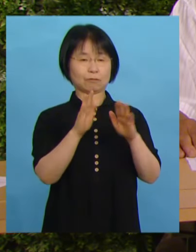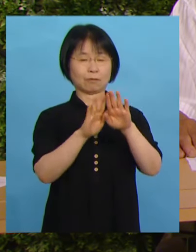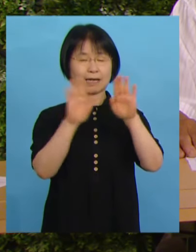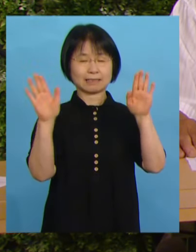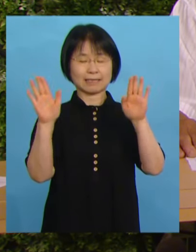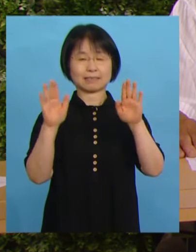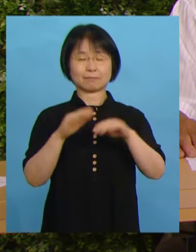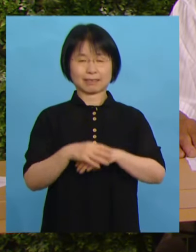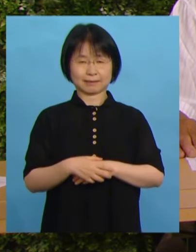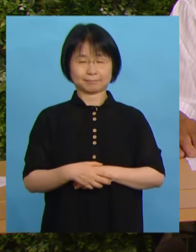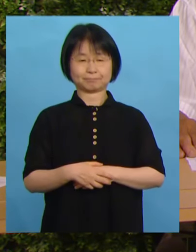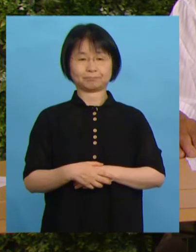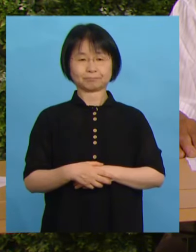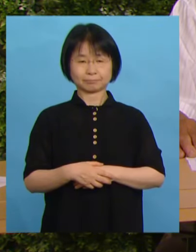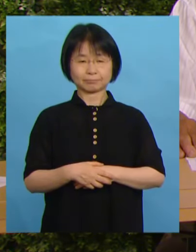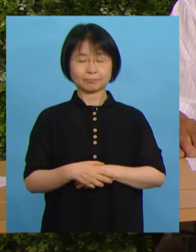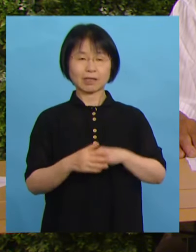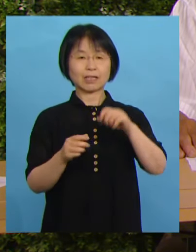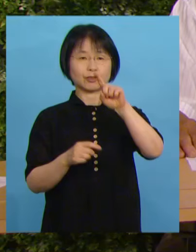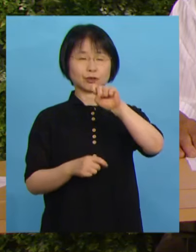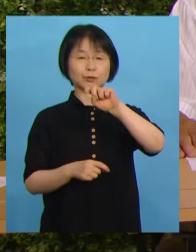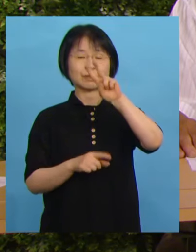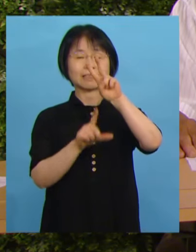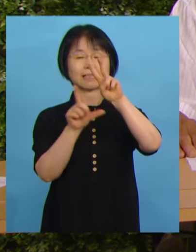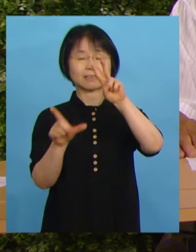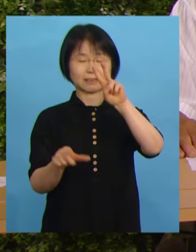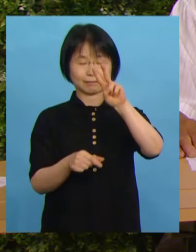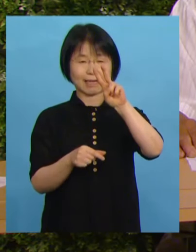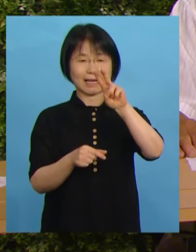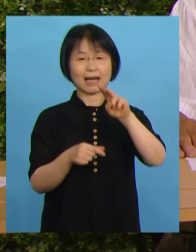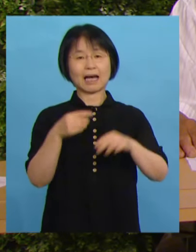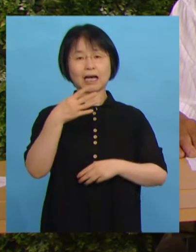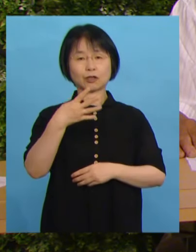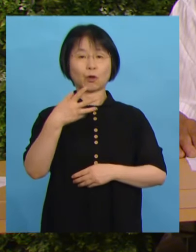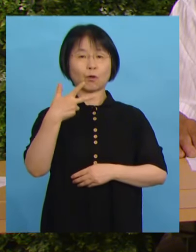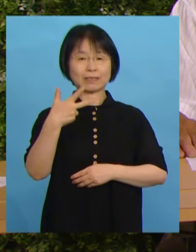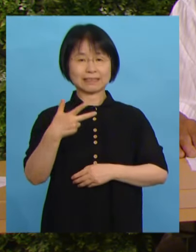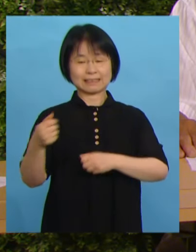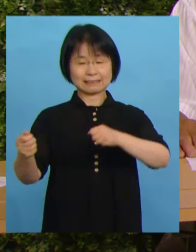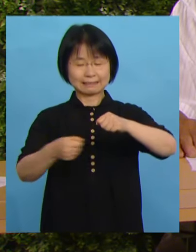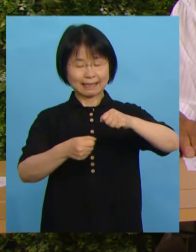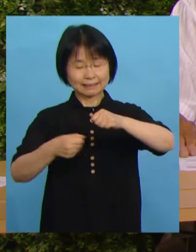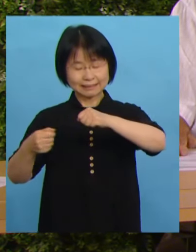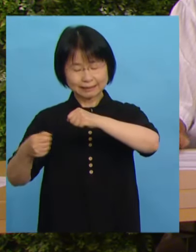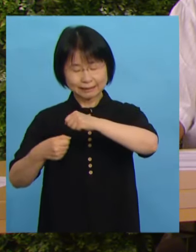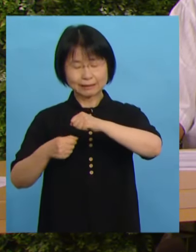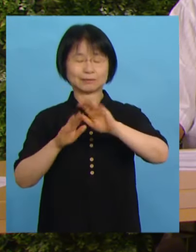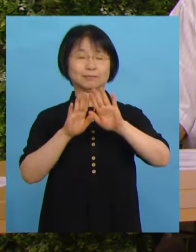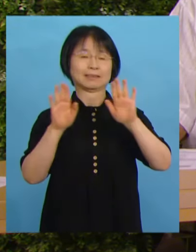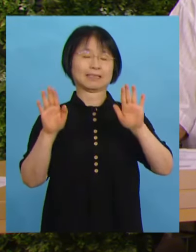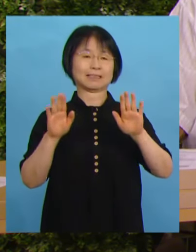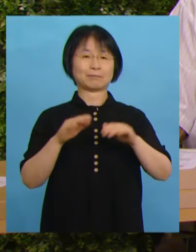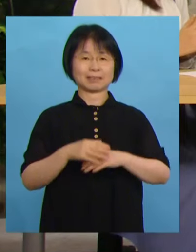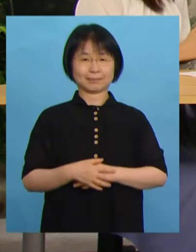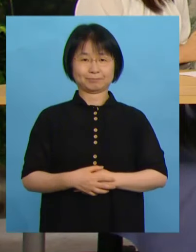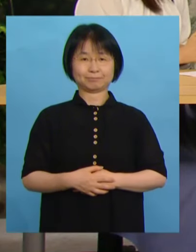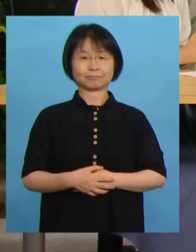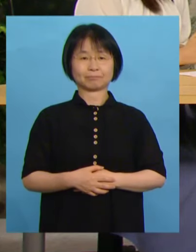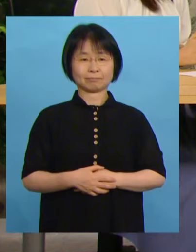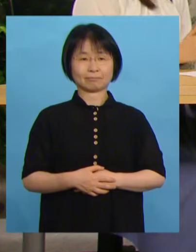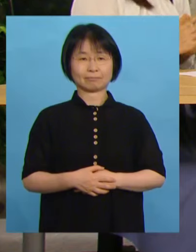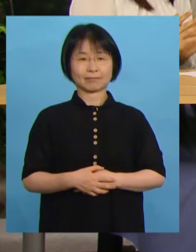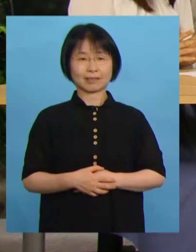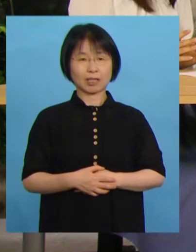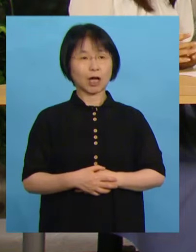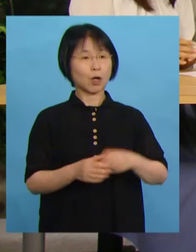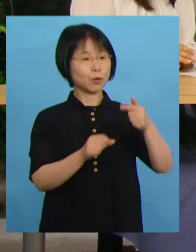しています。 はい、 また12月には冬の風物詩であるヨシ狩りを実施しています。 はい、今お話に